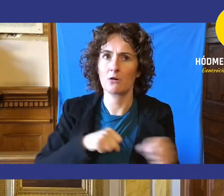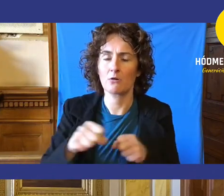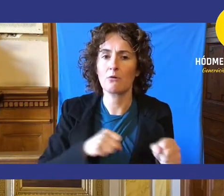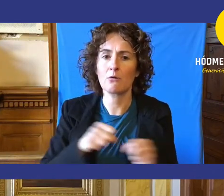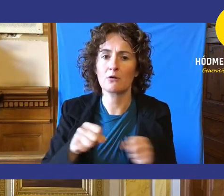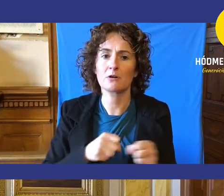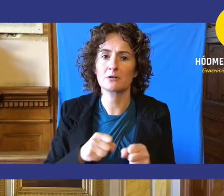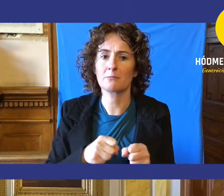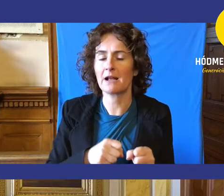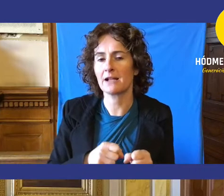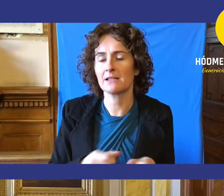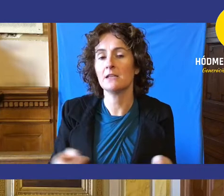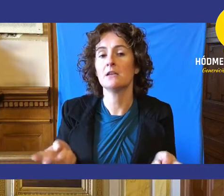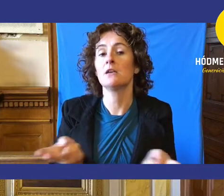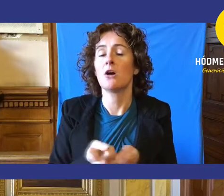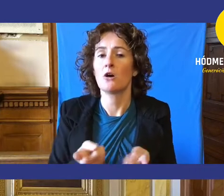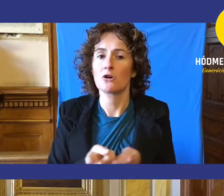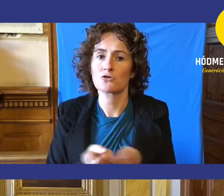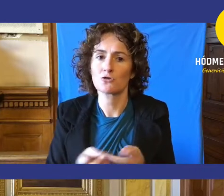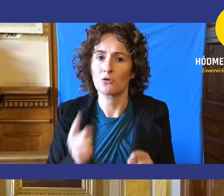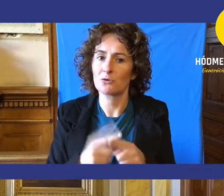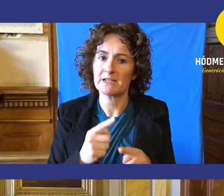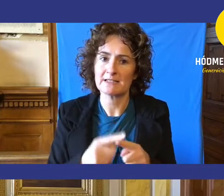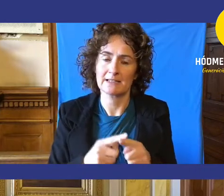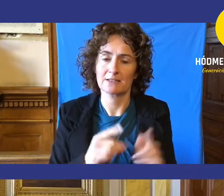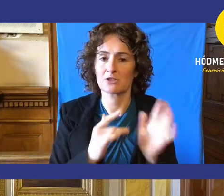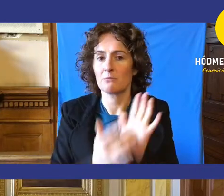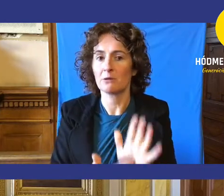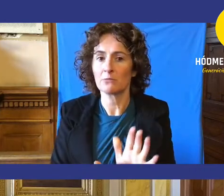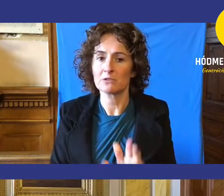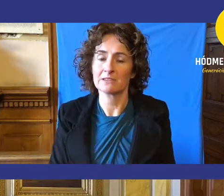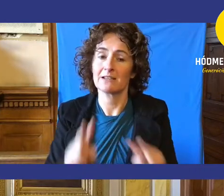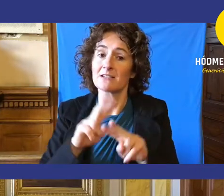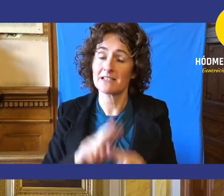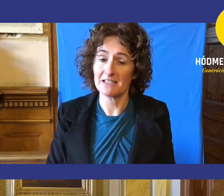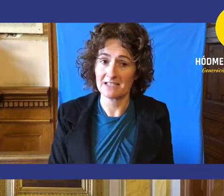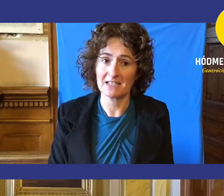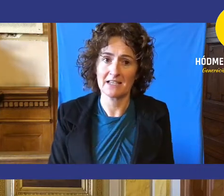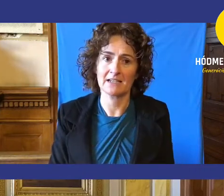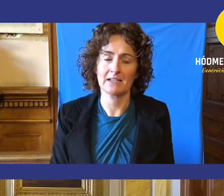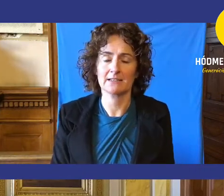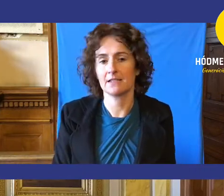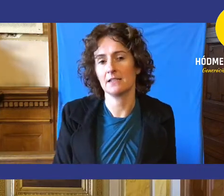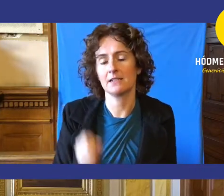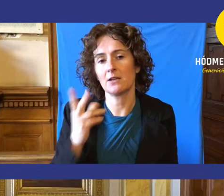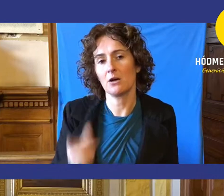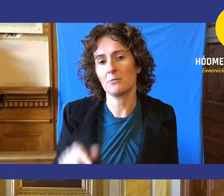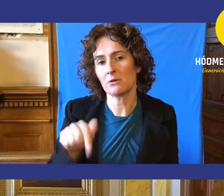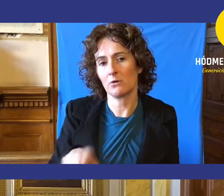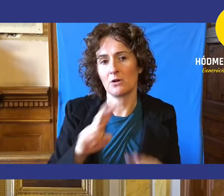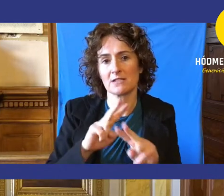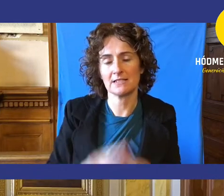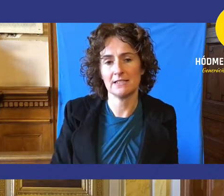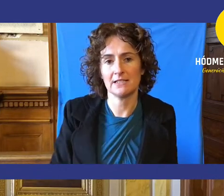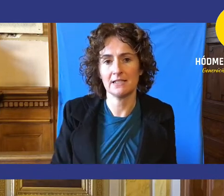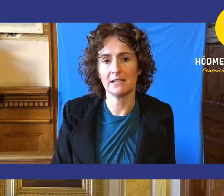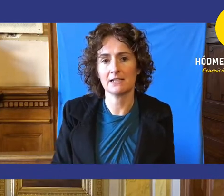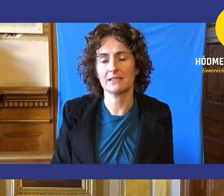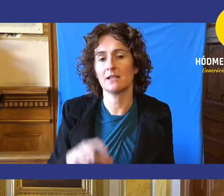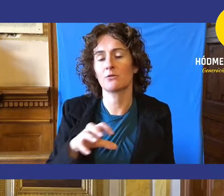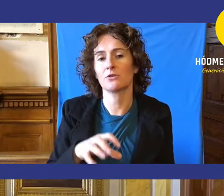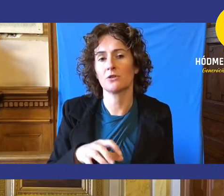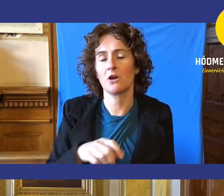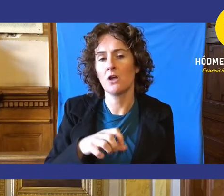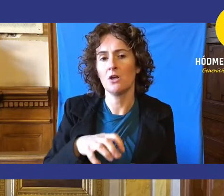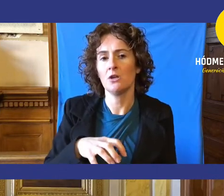részletezettséggel számolna be az ígéretei teljesítéséről. Amikor azt ígérték, hogy a válságnak a terheit nem fogják a